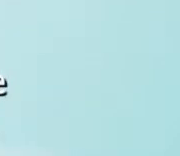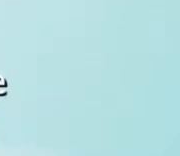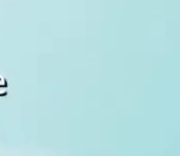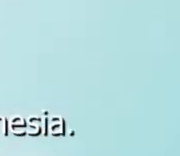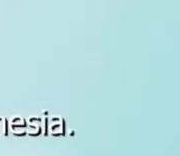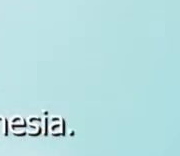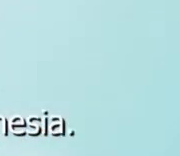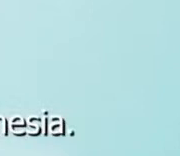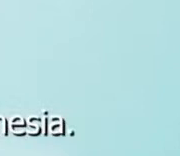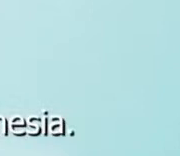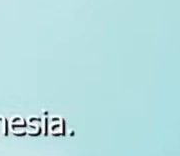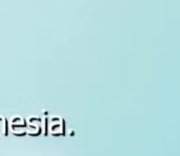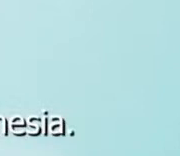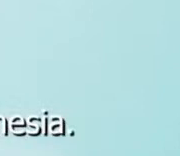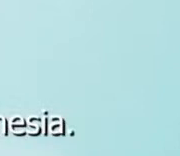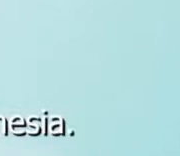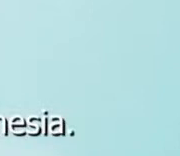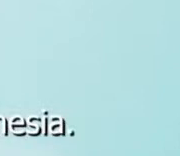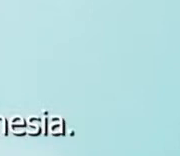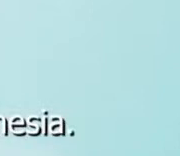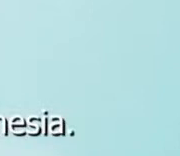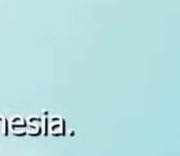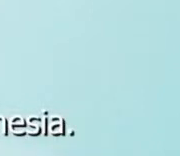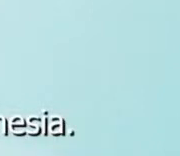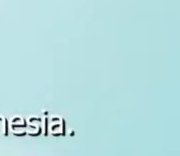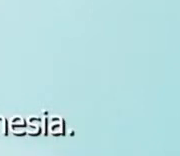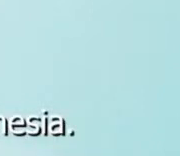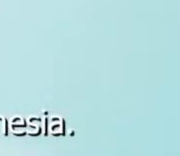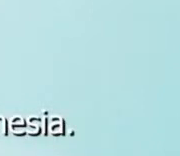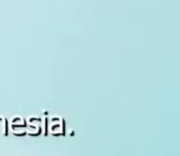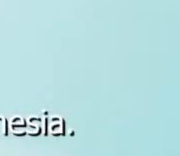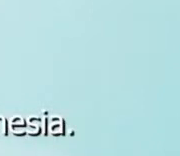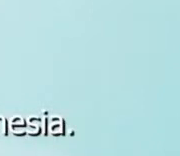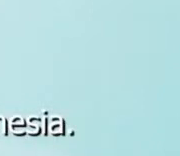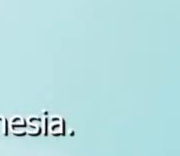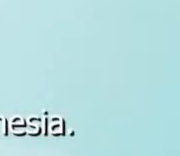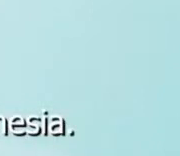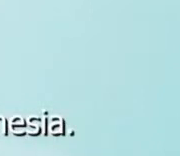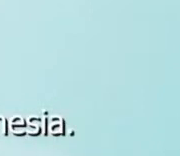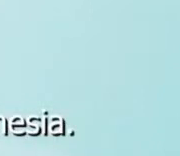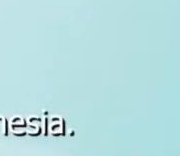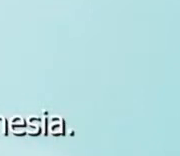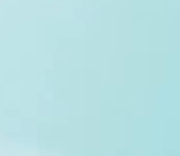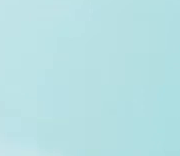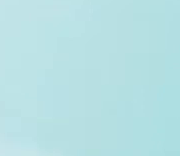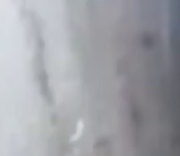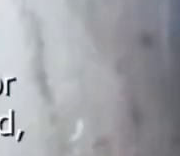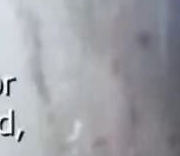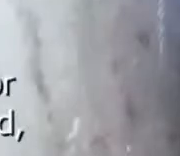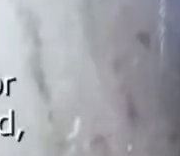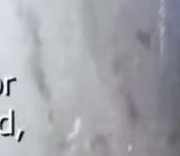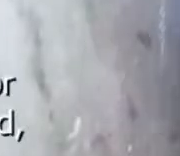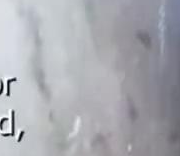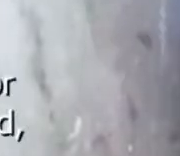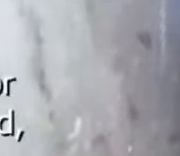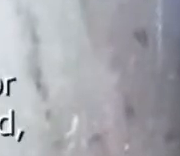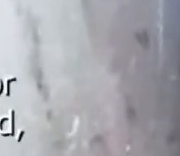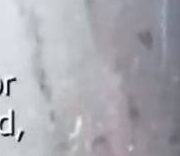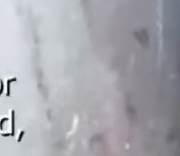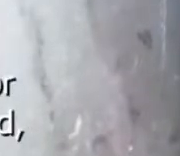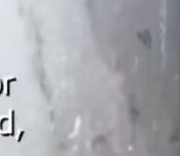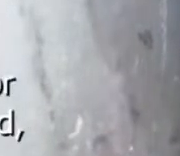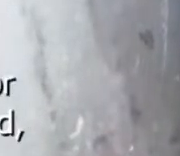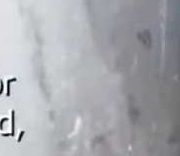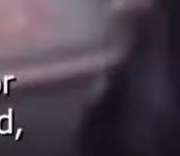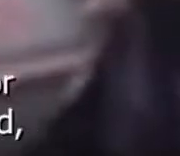korban bencana memiliki peran sangat penting dalam upaya penanggulangan bencana di Indonesia. Selain